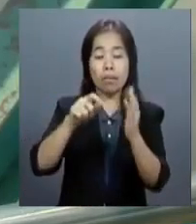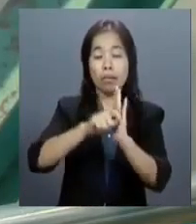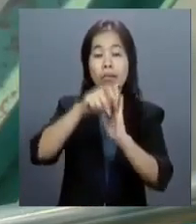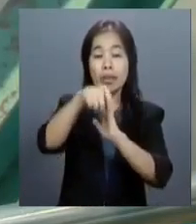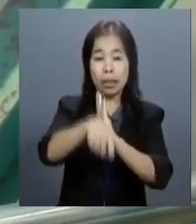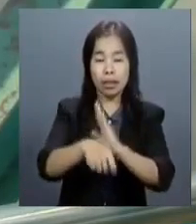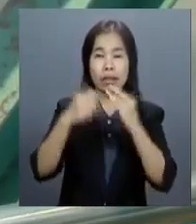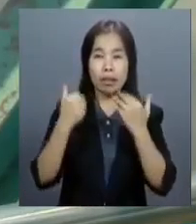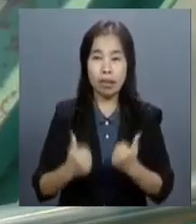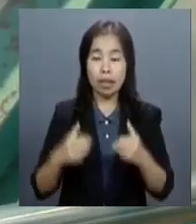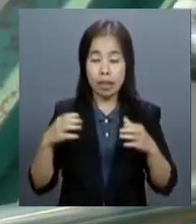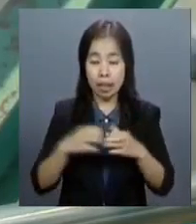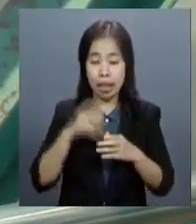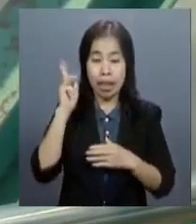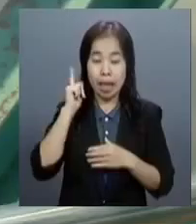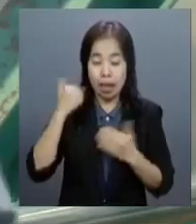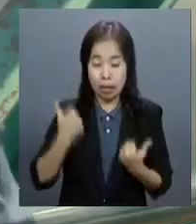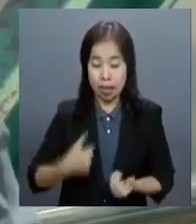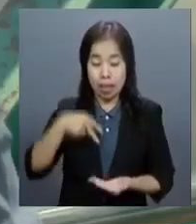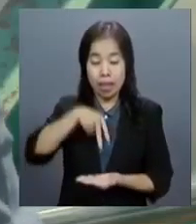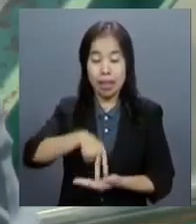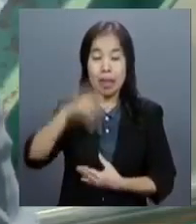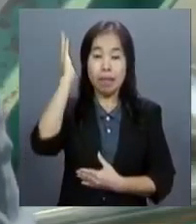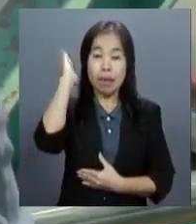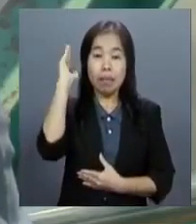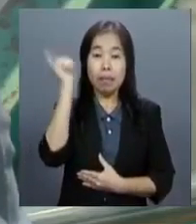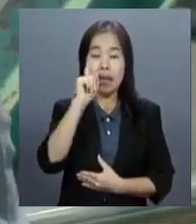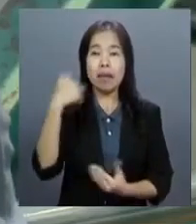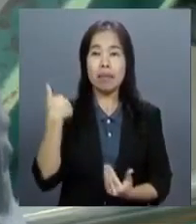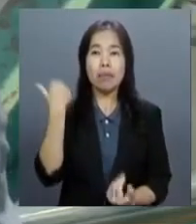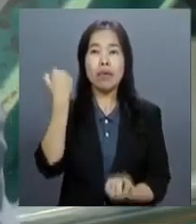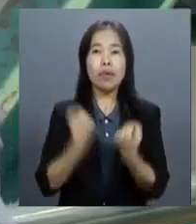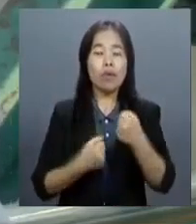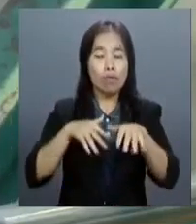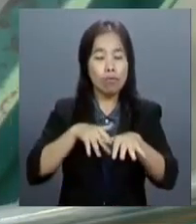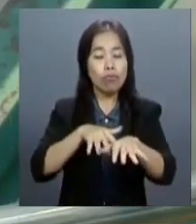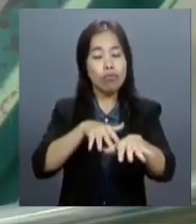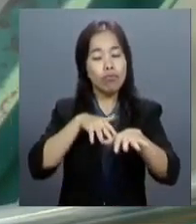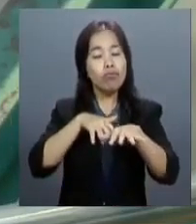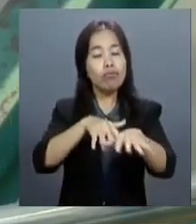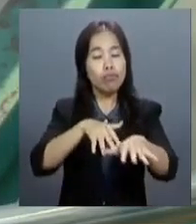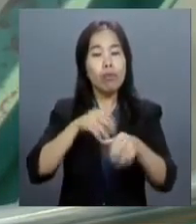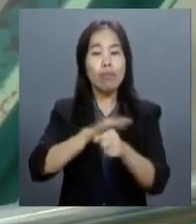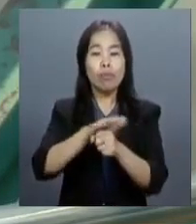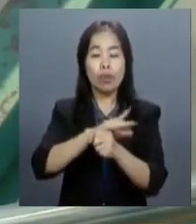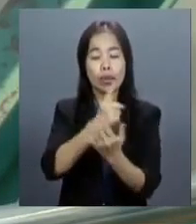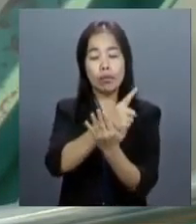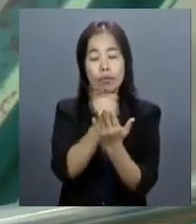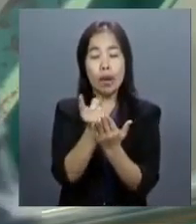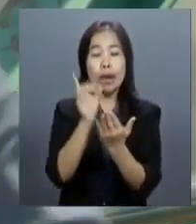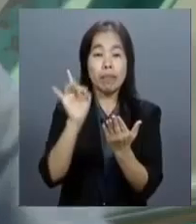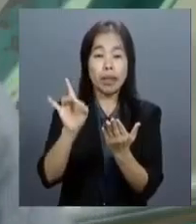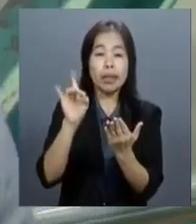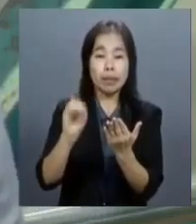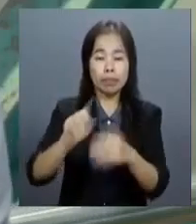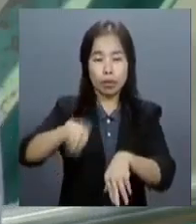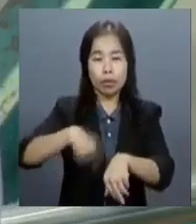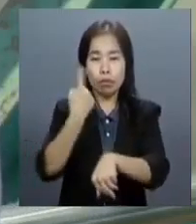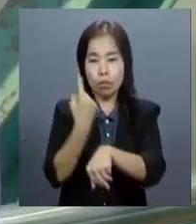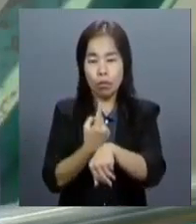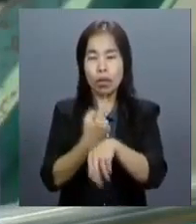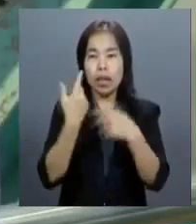ทีมข่าวไทย PBS อยู่ในขณะนี้จะเห็นว่ารถก็ยังคงที่จะสามารถทำความเร็วได้ประมาณ80กิโลเมตรต่อชั่วโมงค่ะแต่ถั